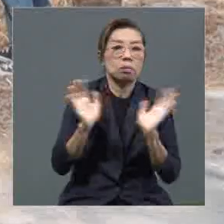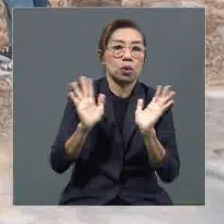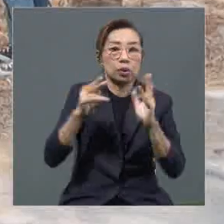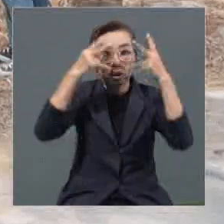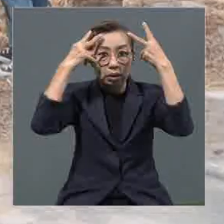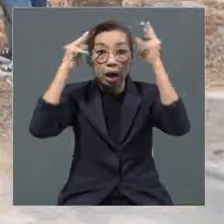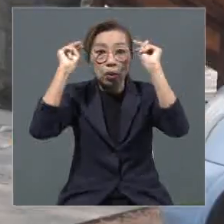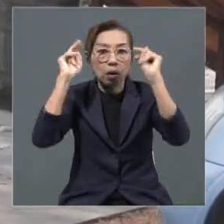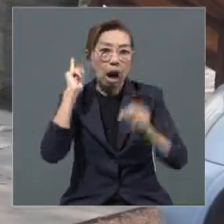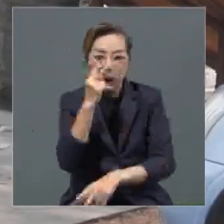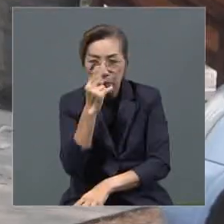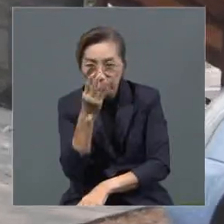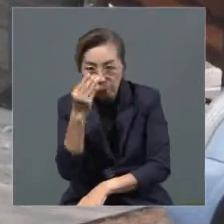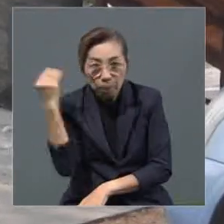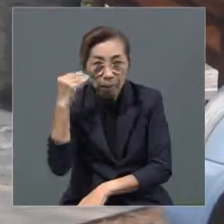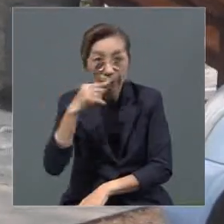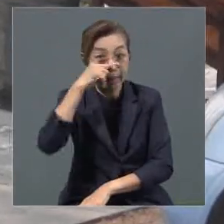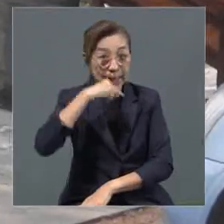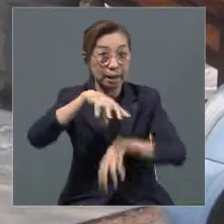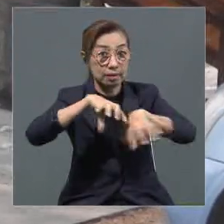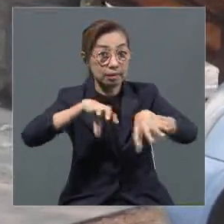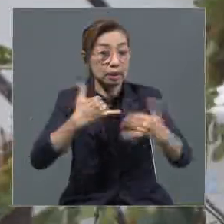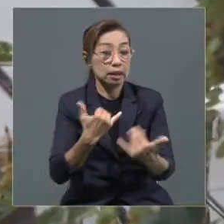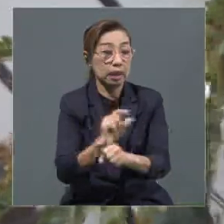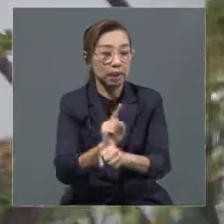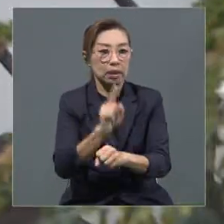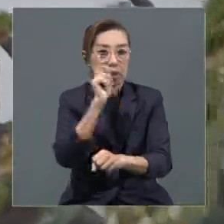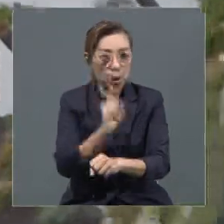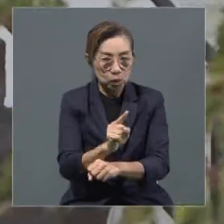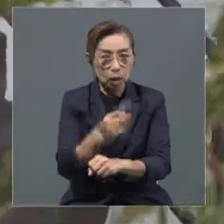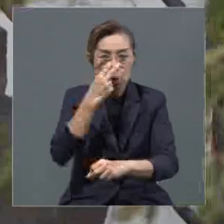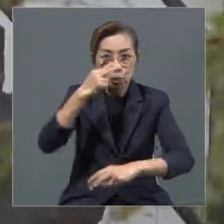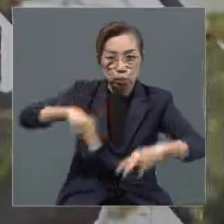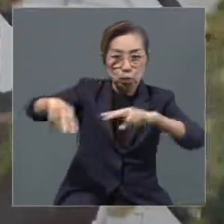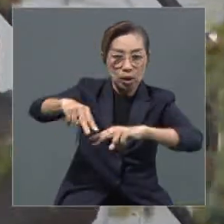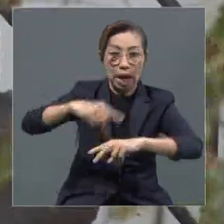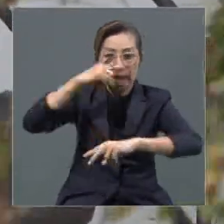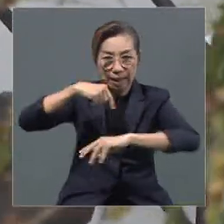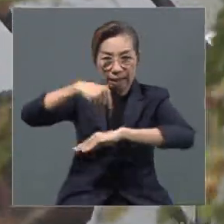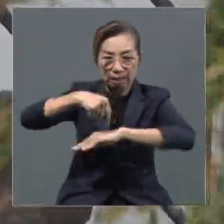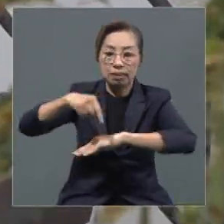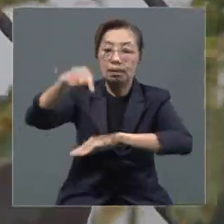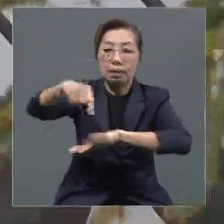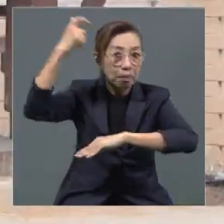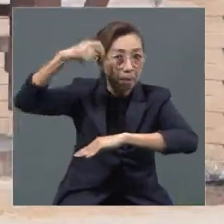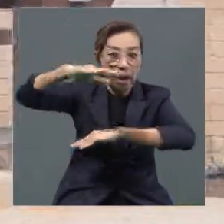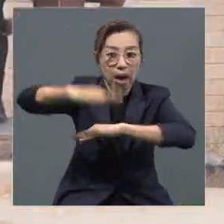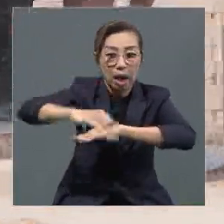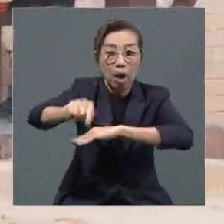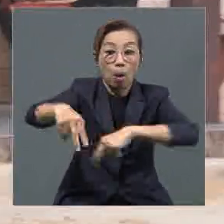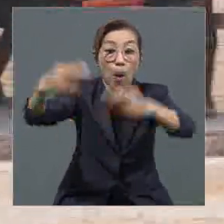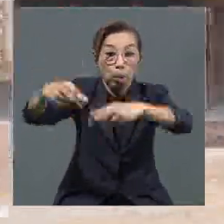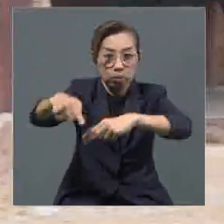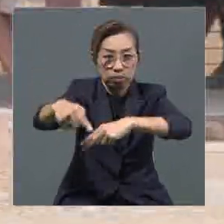างใกล้ชิดค่ะการดำเนินการของไทยในขณะนี้ก็คือต้องดูแลสถานการณ์ชายแดนไม่ให้การสู้รบเนี่ยล้ำเข้ามาใน